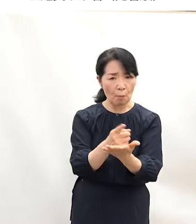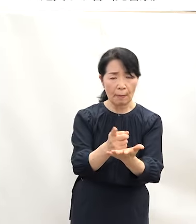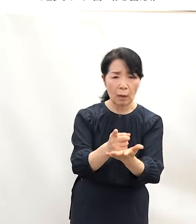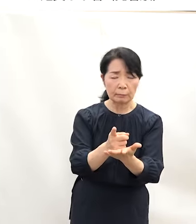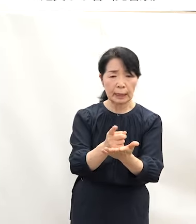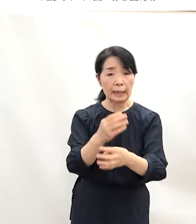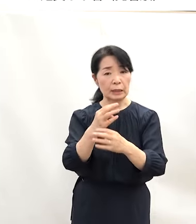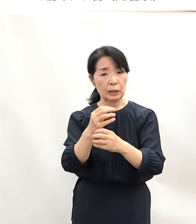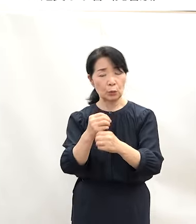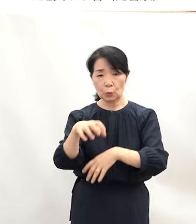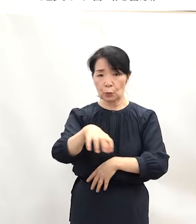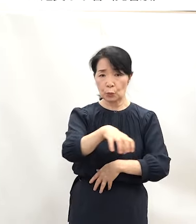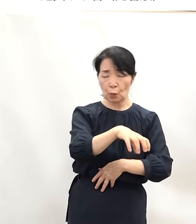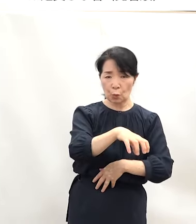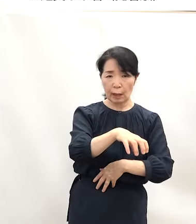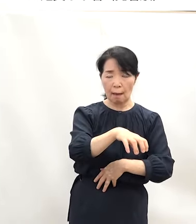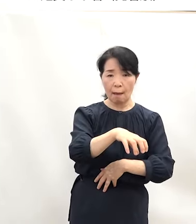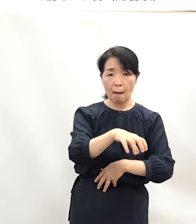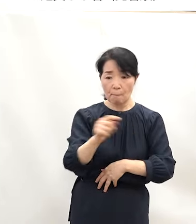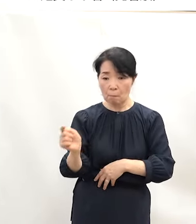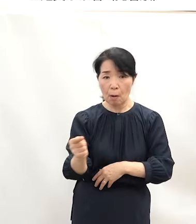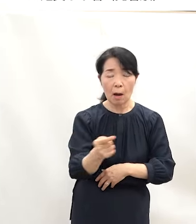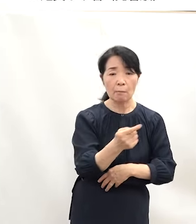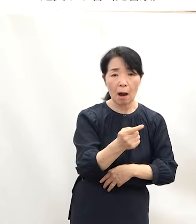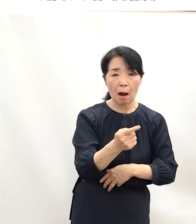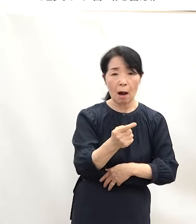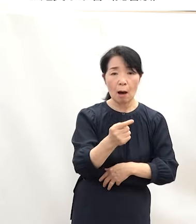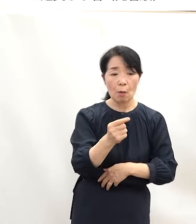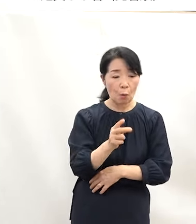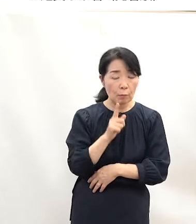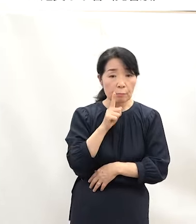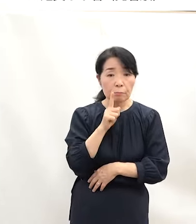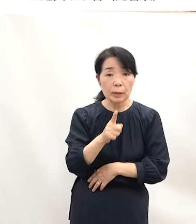したかというのが分かるようになっております。それから、